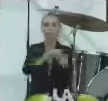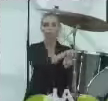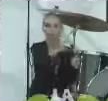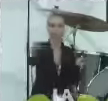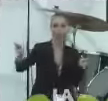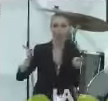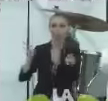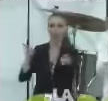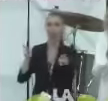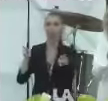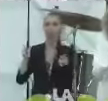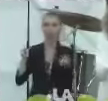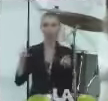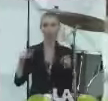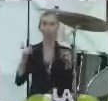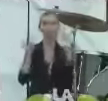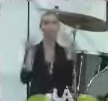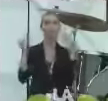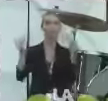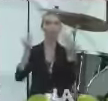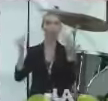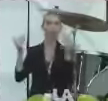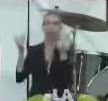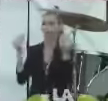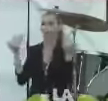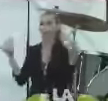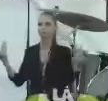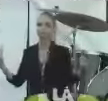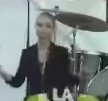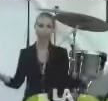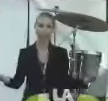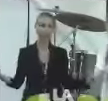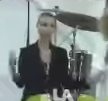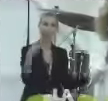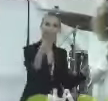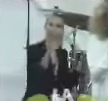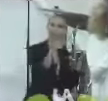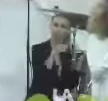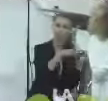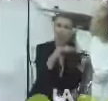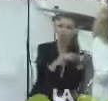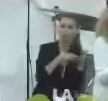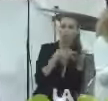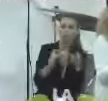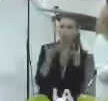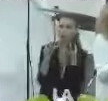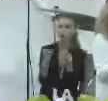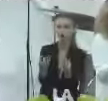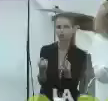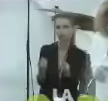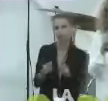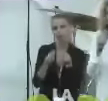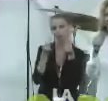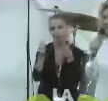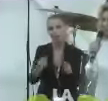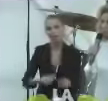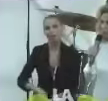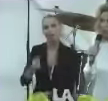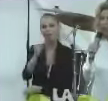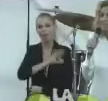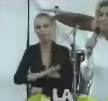Io mi auguro che presto passi questo concetto che il reddito di cittadinanza è